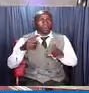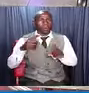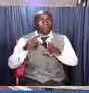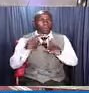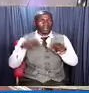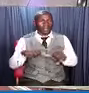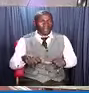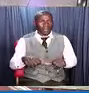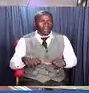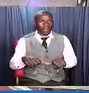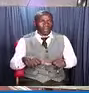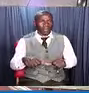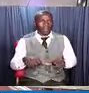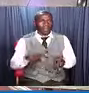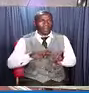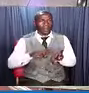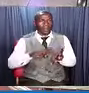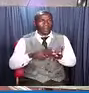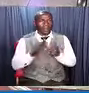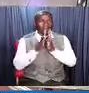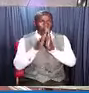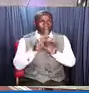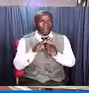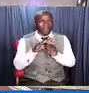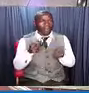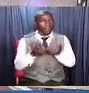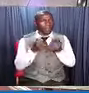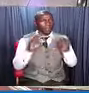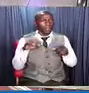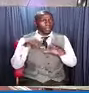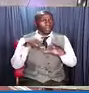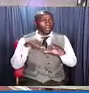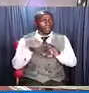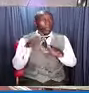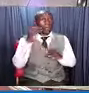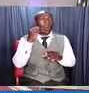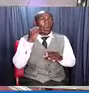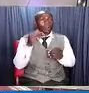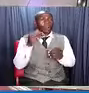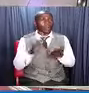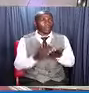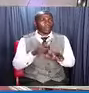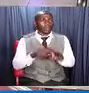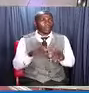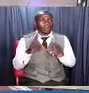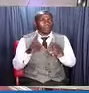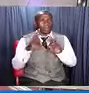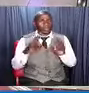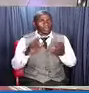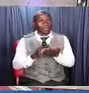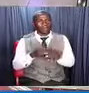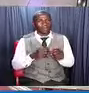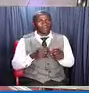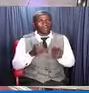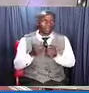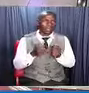The word abiding. Ndio maana waomba mengi hayaji. That's why you're praying for so much. Maana nyumbani mwako mara amani. Sometimes peace in your home. Mara mke ni vita. Sometimes